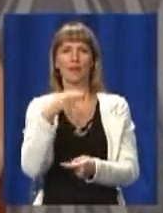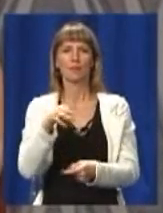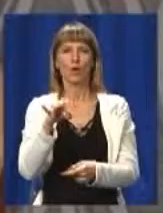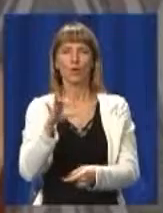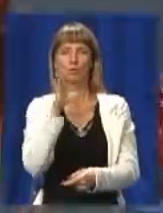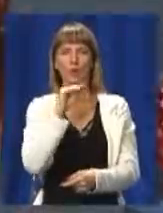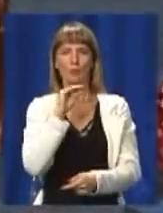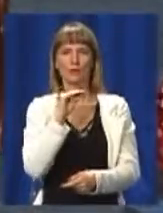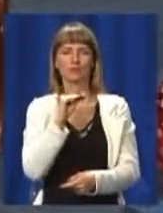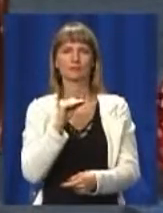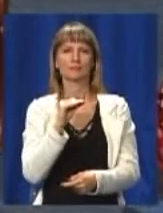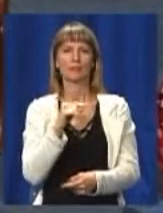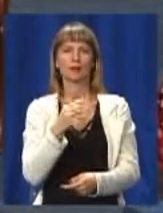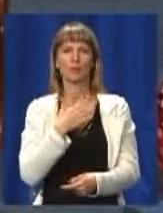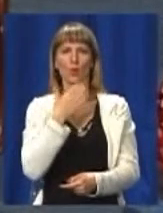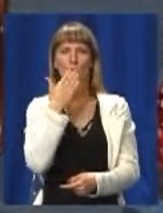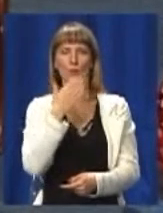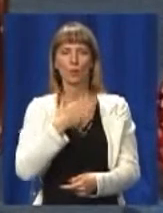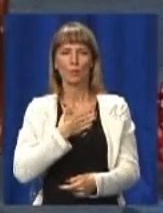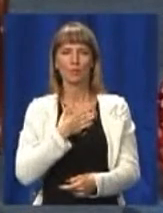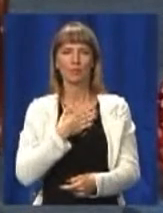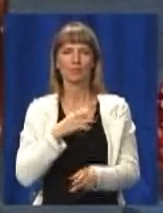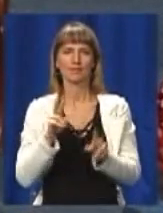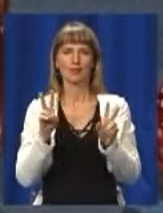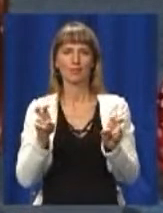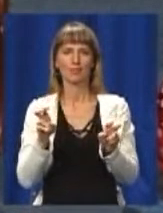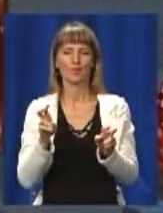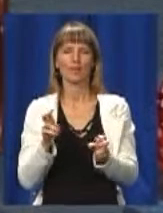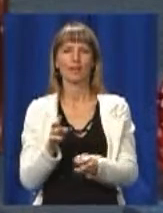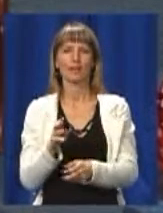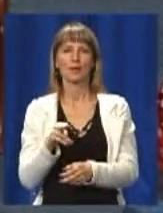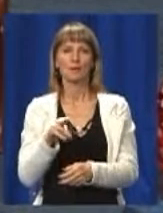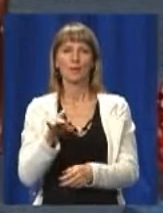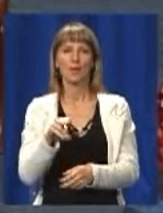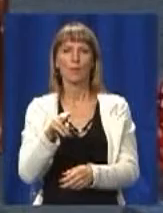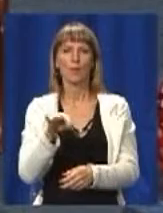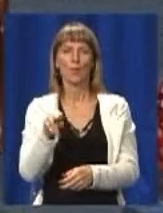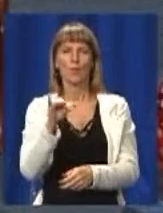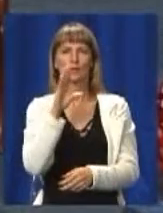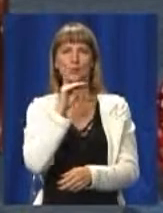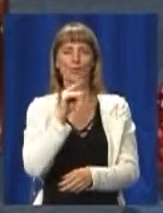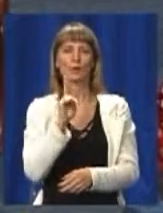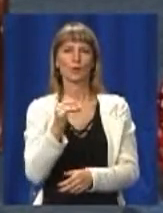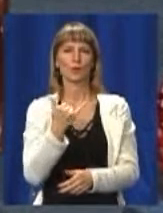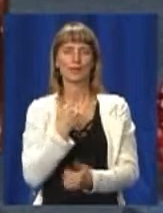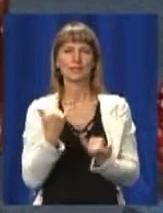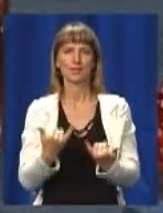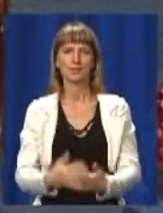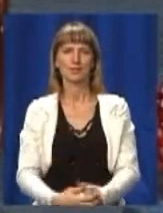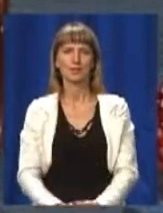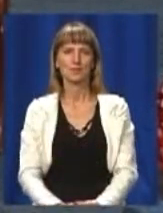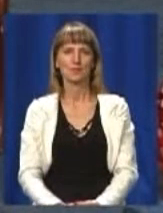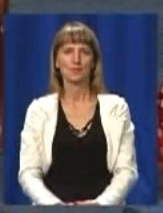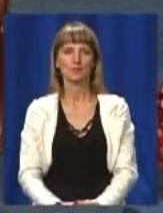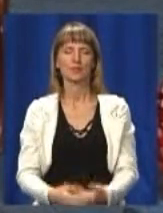про собачок. Нарешті, моя улюблена вже чомусь рубрика стала, якщо можна так сказати, про породи собак. Хто у нас сьогодні?